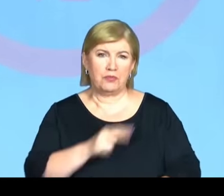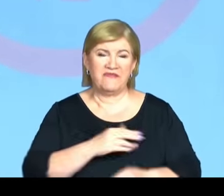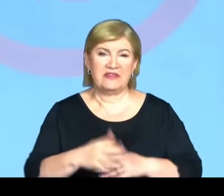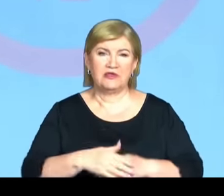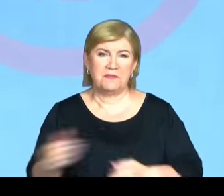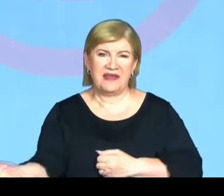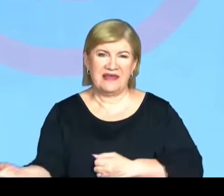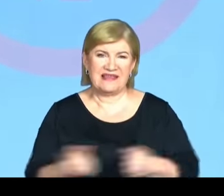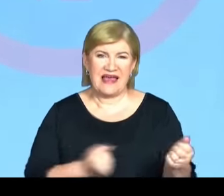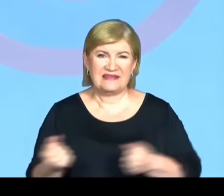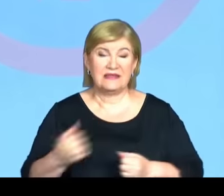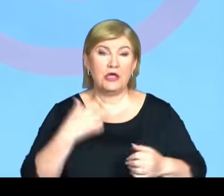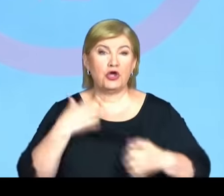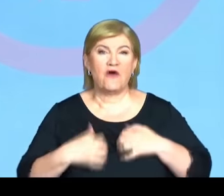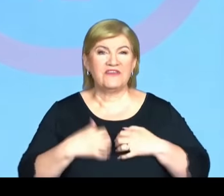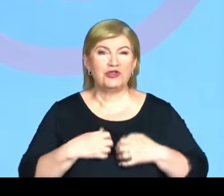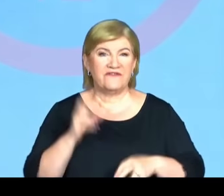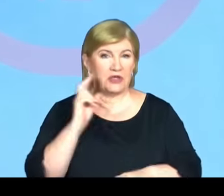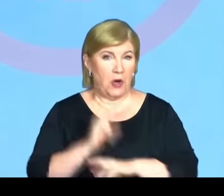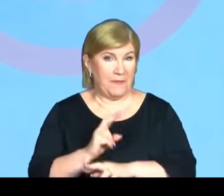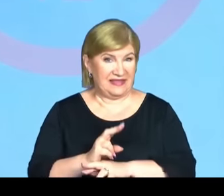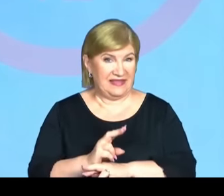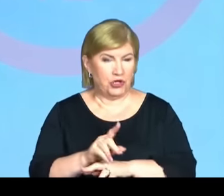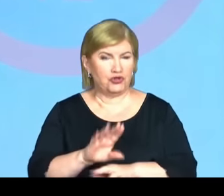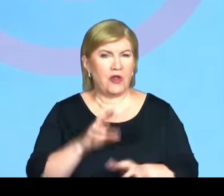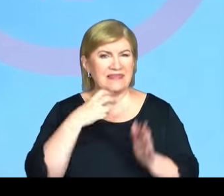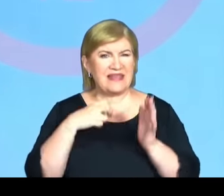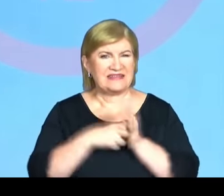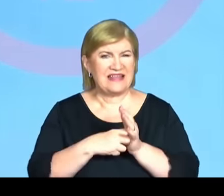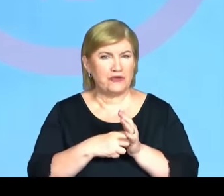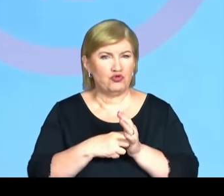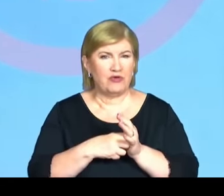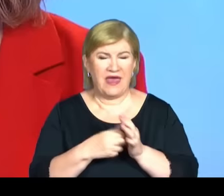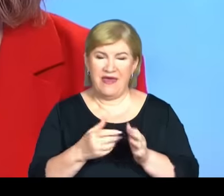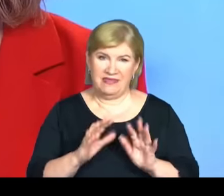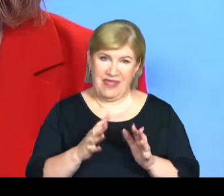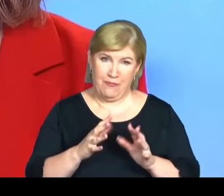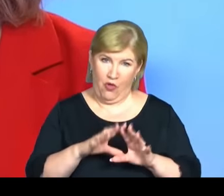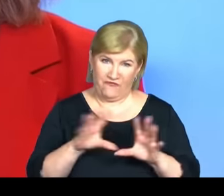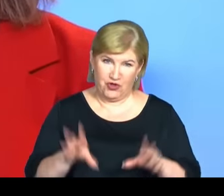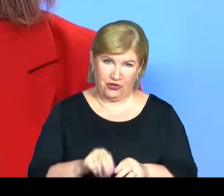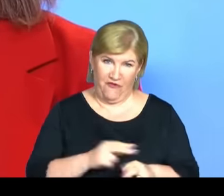riadení covidových opatrení. To len naznačuje, že nie všetko je absolútne